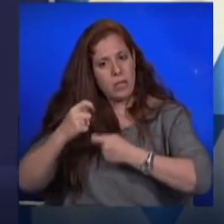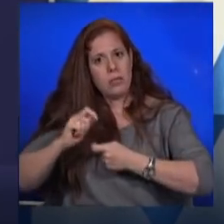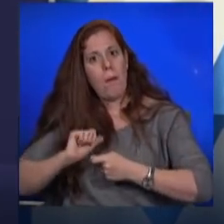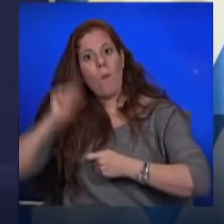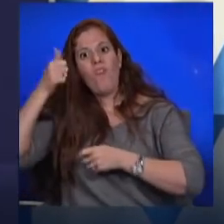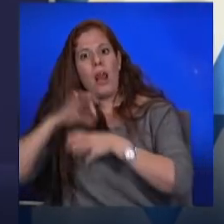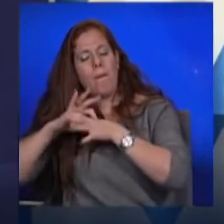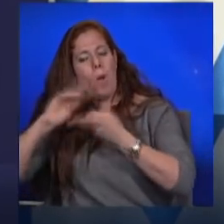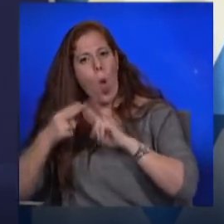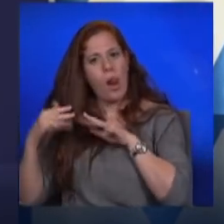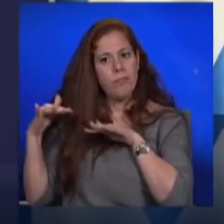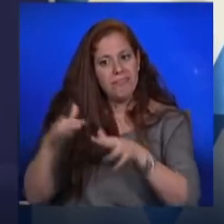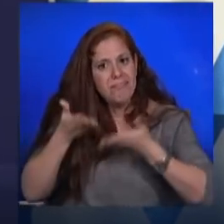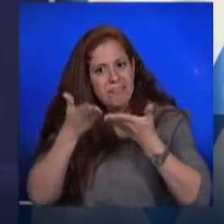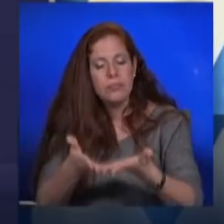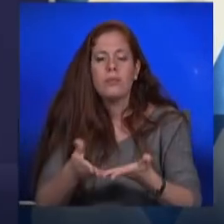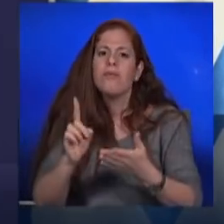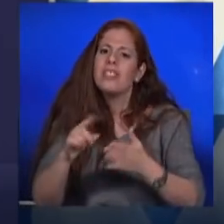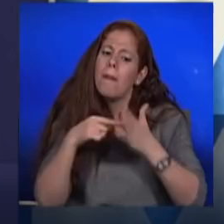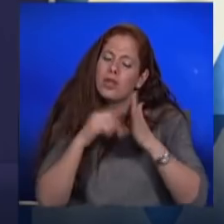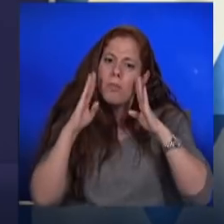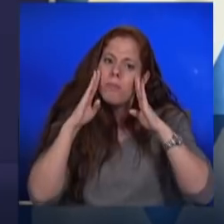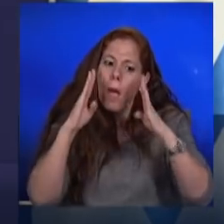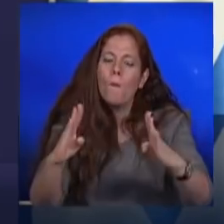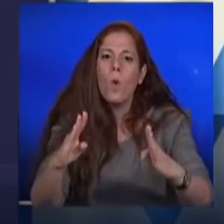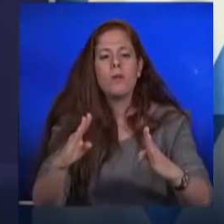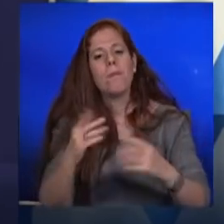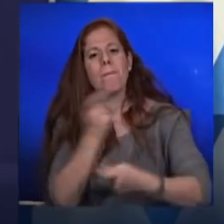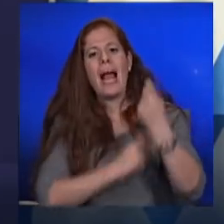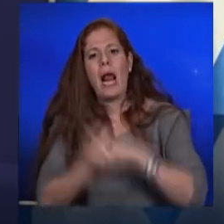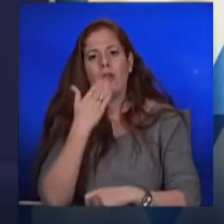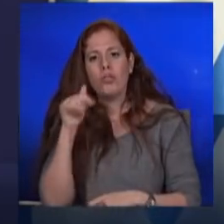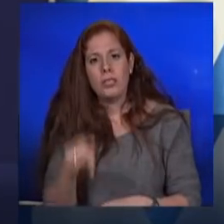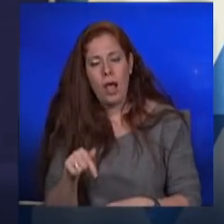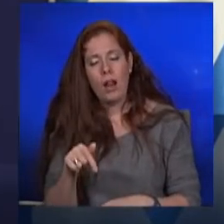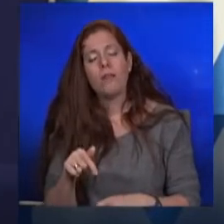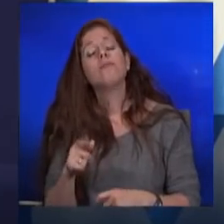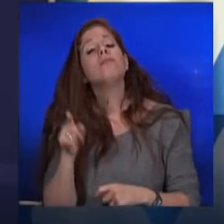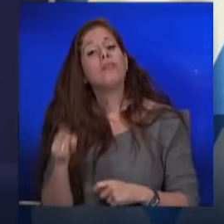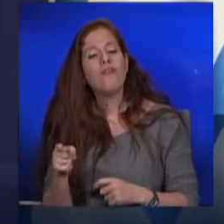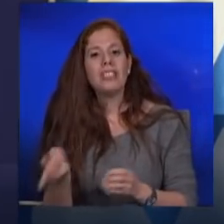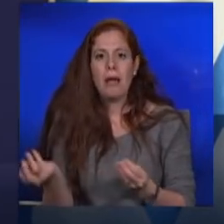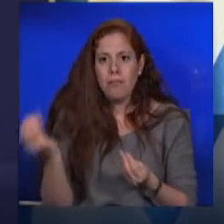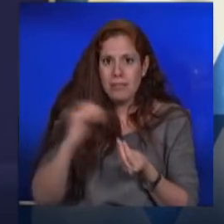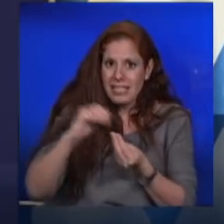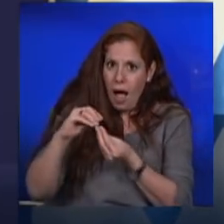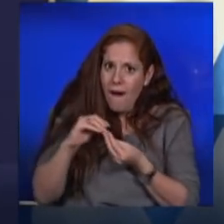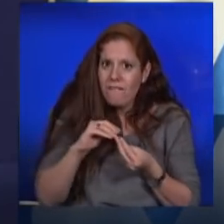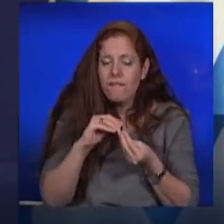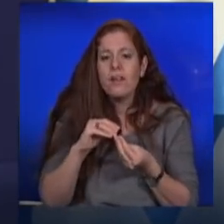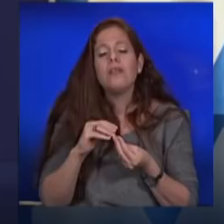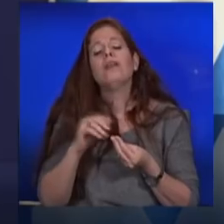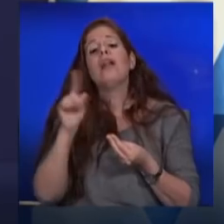וזוהי הבעת אמון כבירה בכלכלת ישראל. והיא מצטרפת להבעת האמון שדרגה אותנו במקום